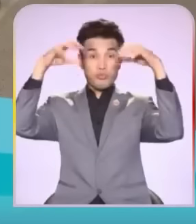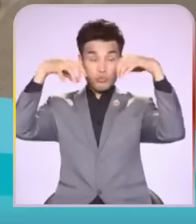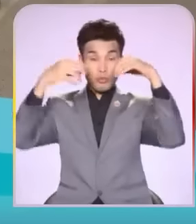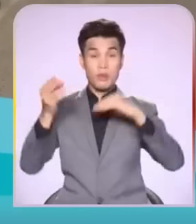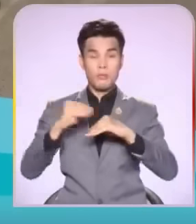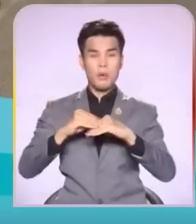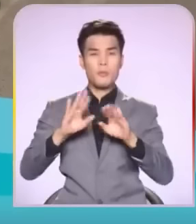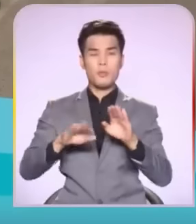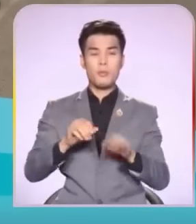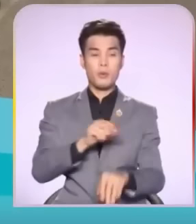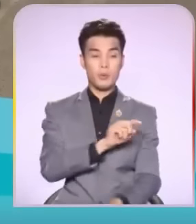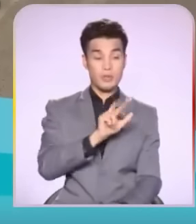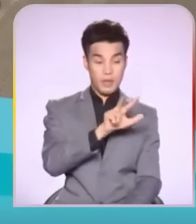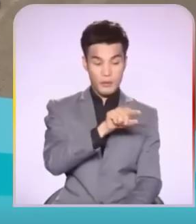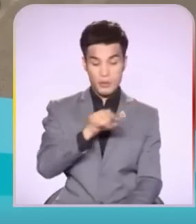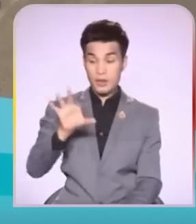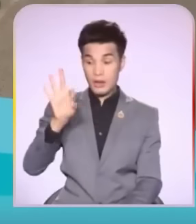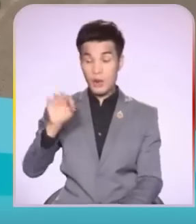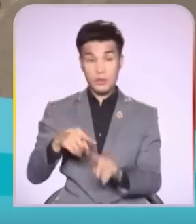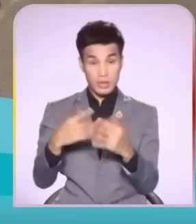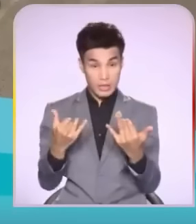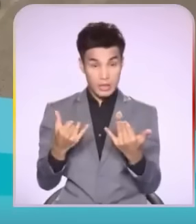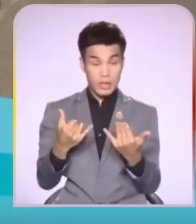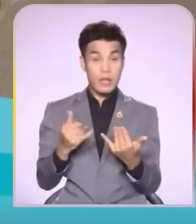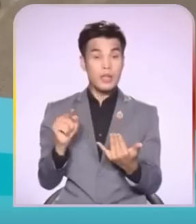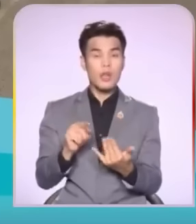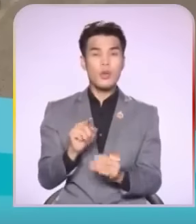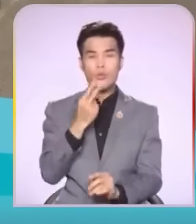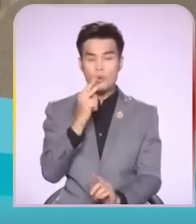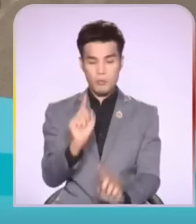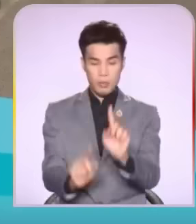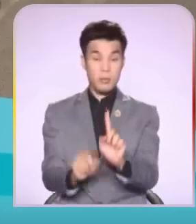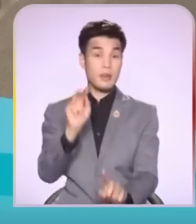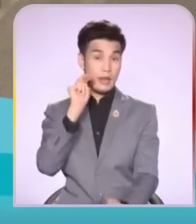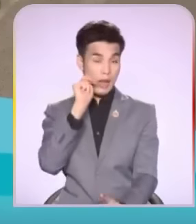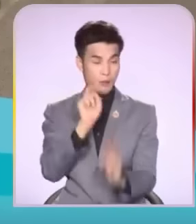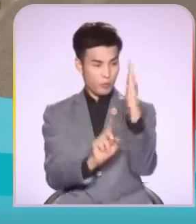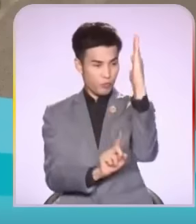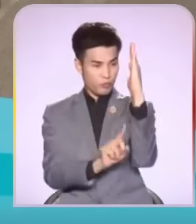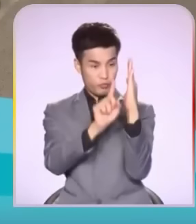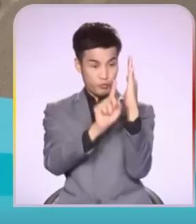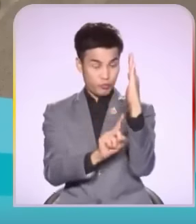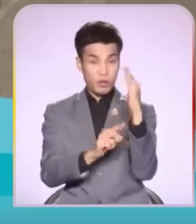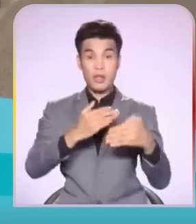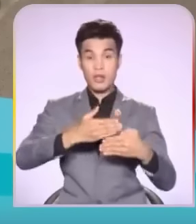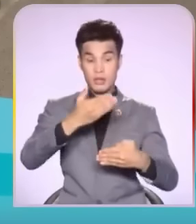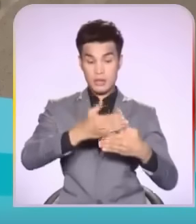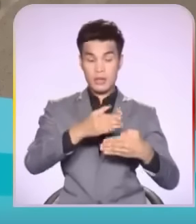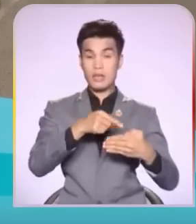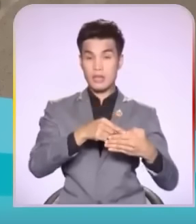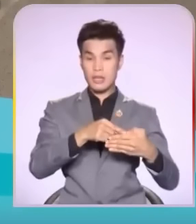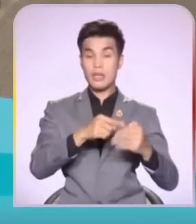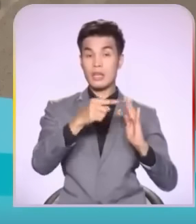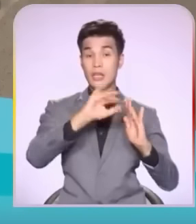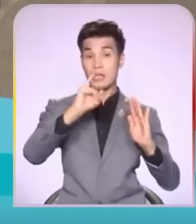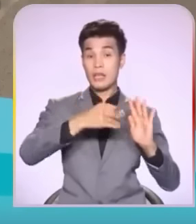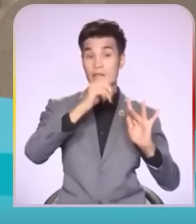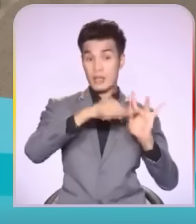ด้วยช่วง 3-9กันยายนนะสถานีจุดวัดน้ำต่างๆนะคะเขื่อนเจ้าพระยาตอนเนี้ย